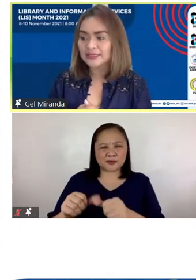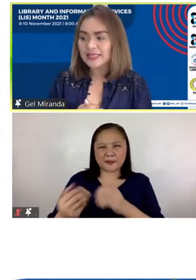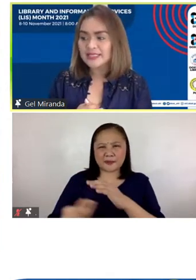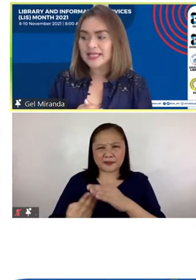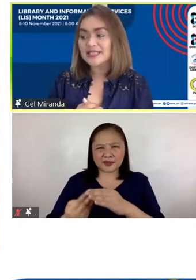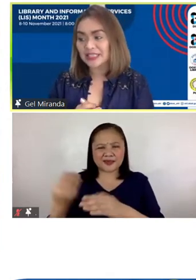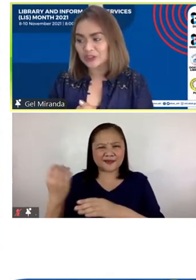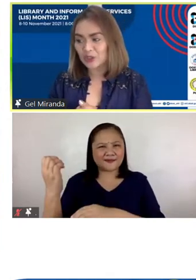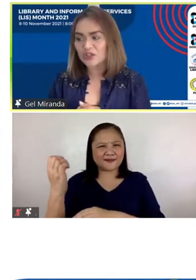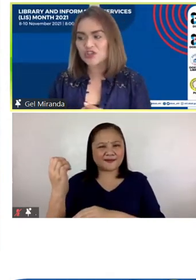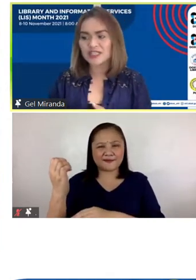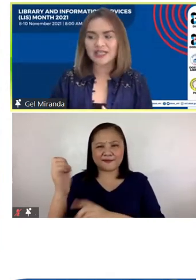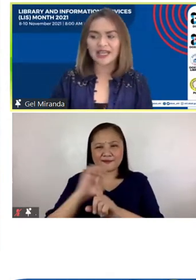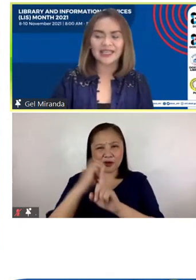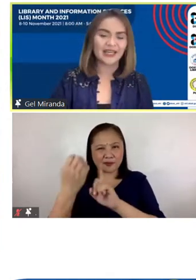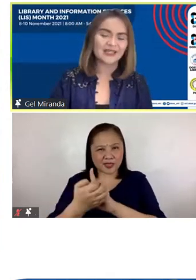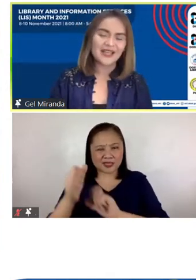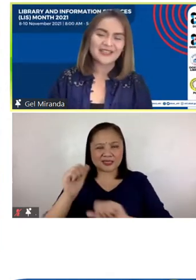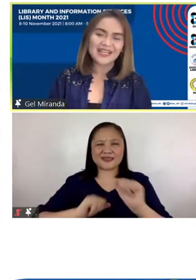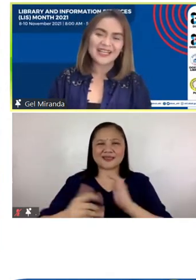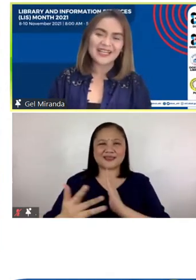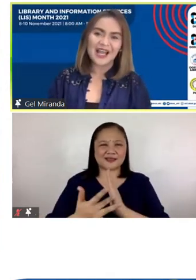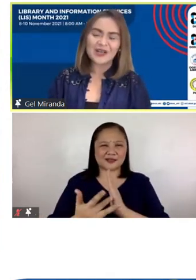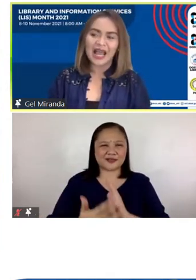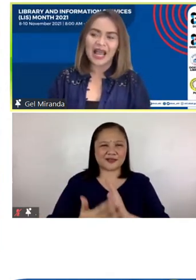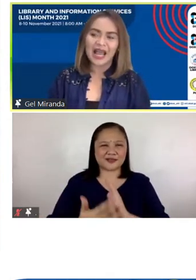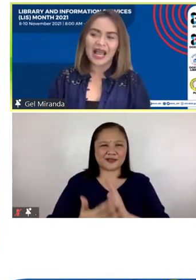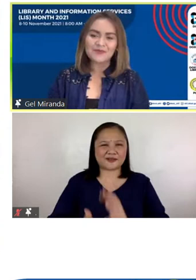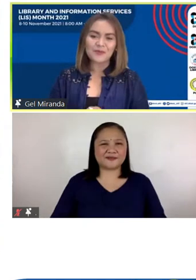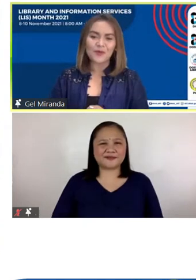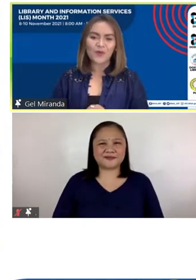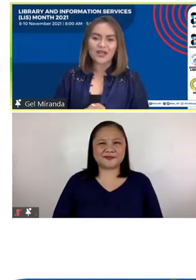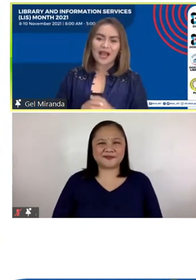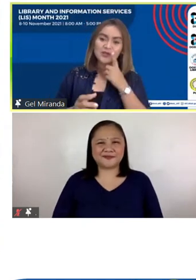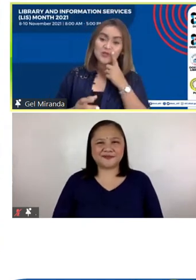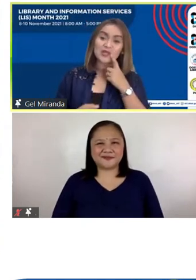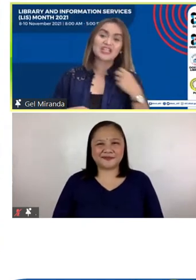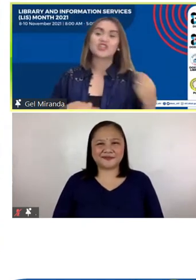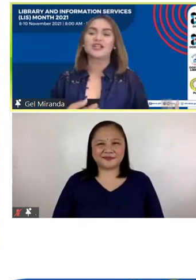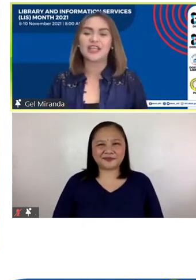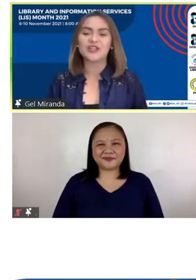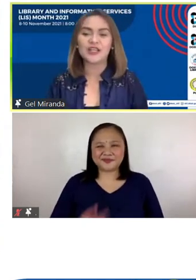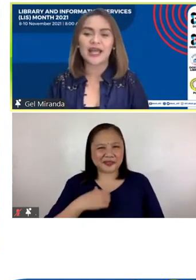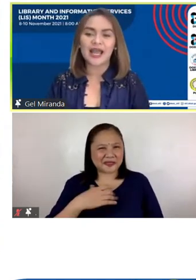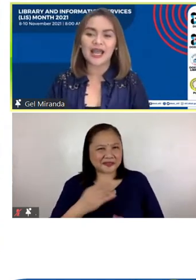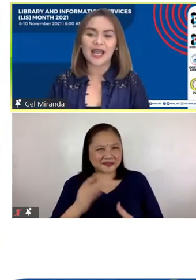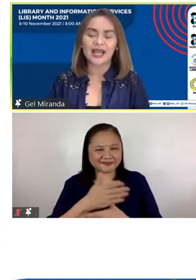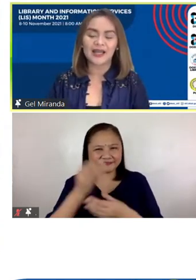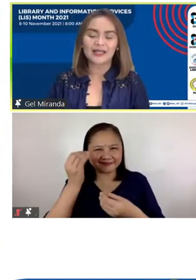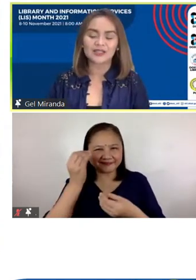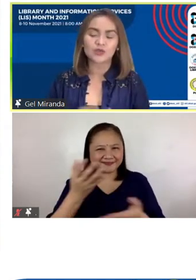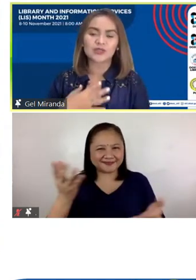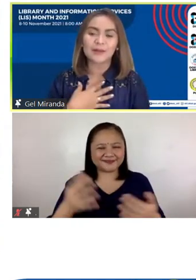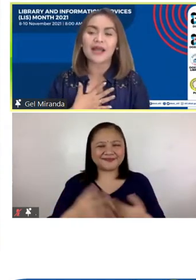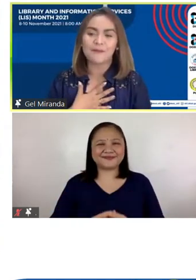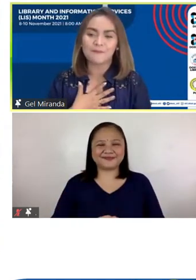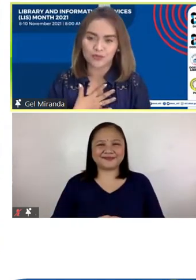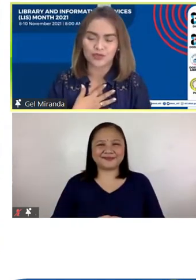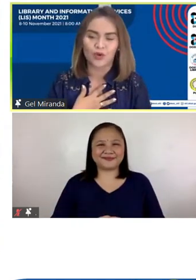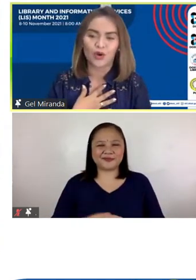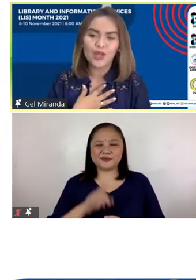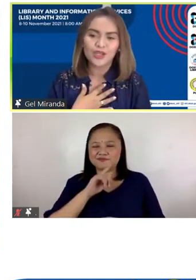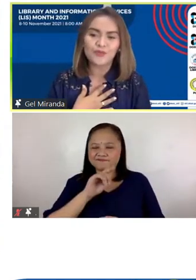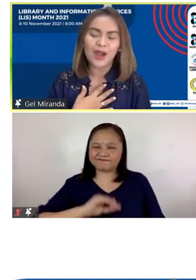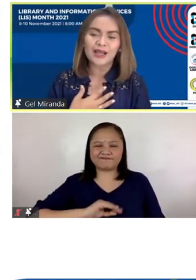environment, science and technology. Ayan. Talagang, alam niyo po, gusto ko lang i-share sa inyo na nakakataba ng